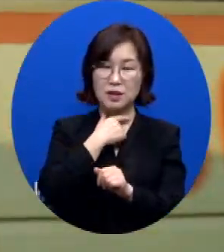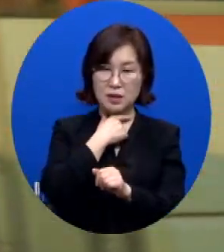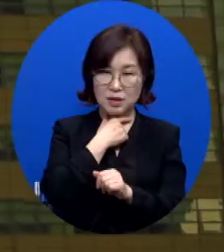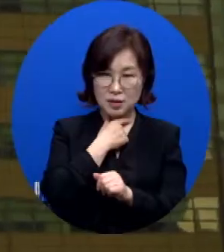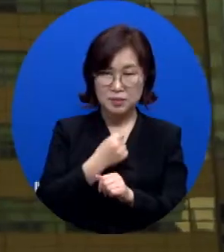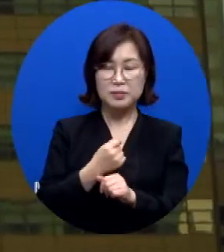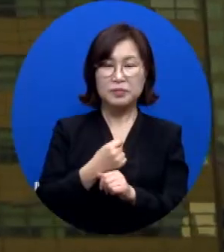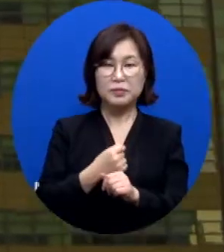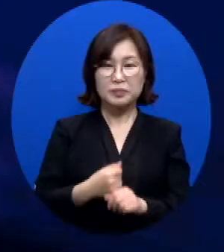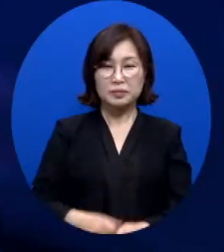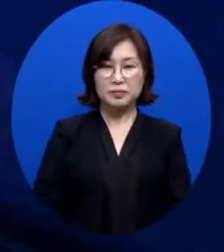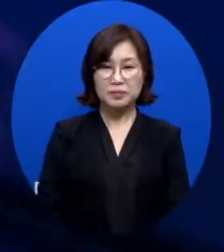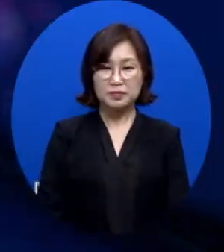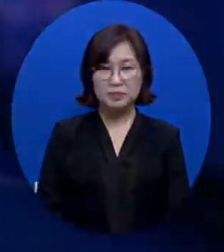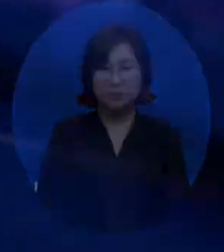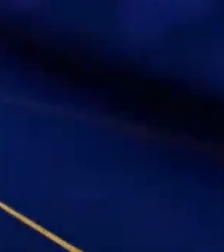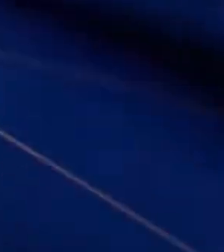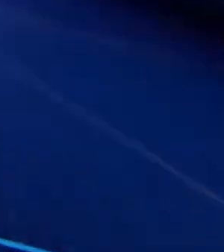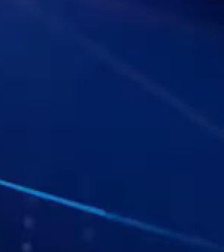밝혔습니다.